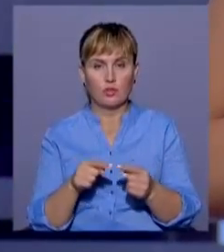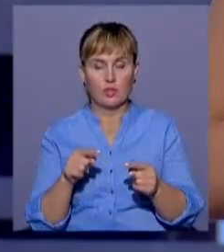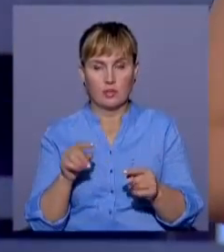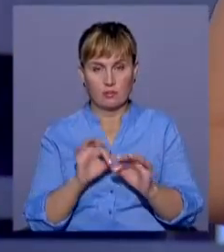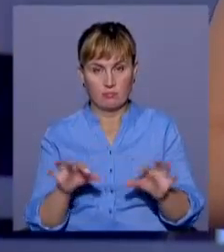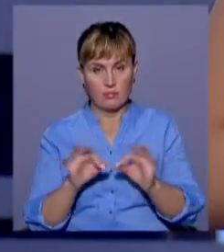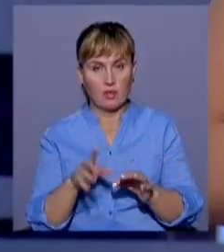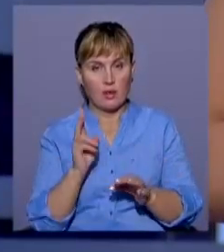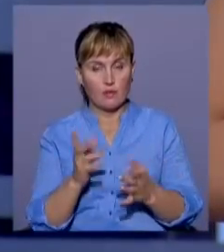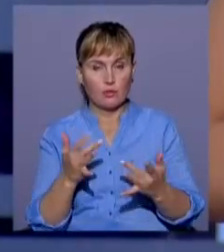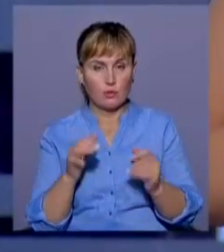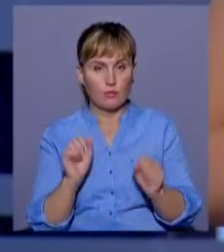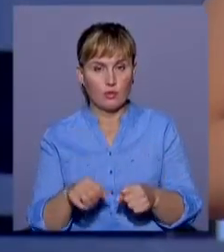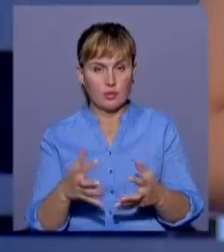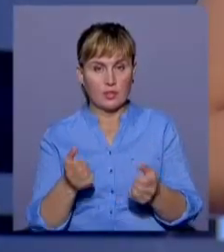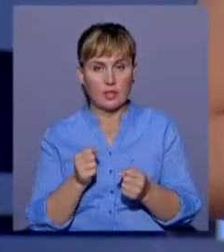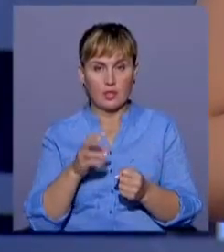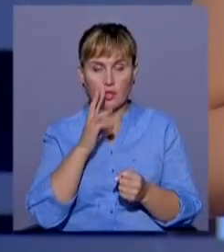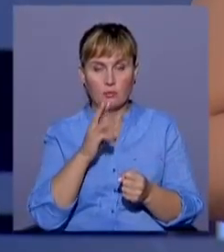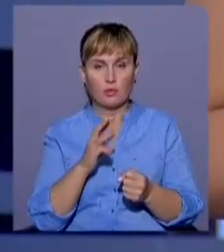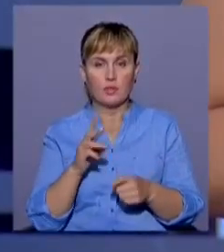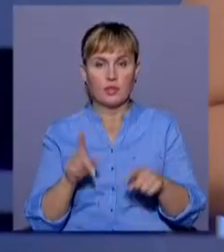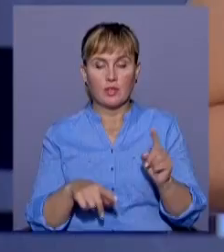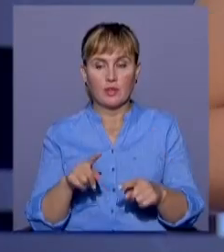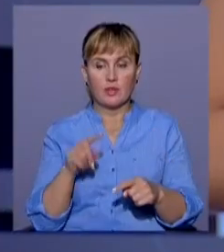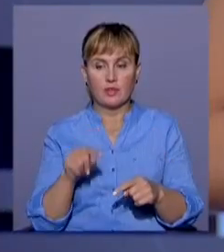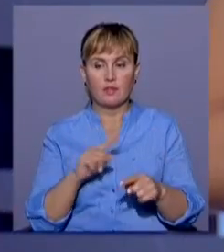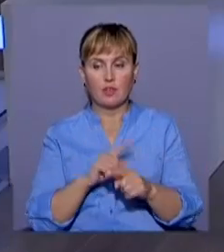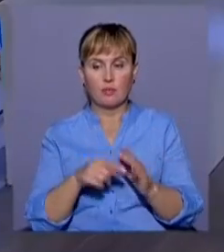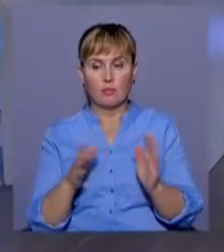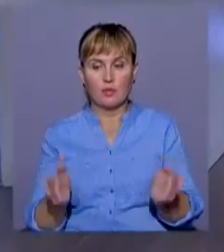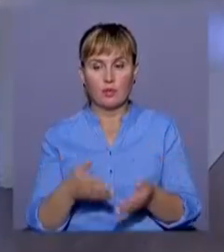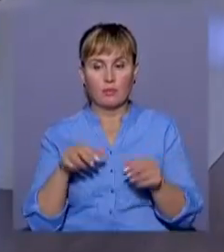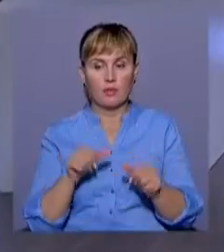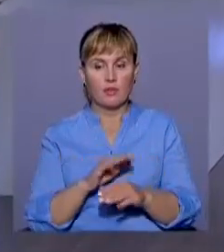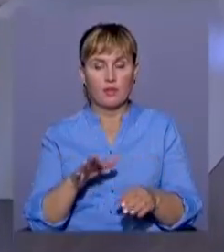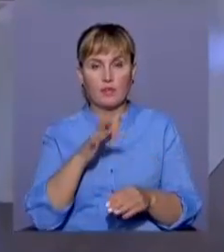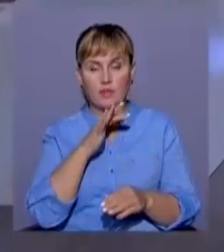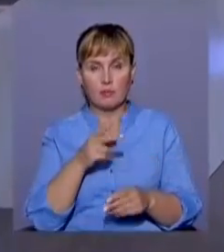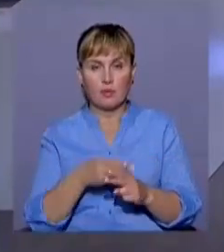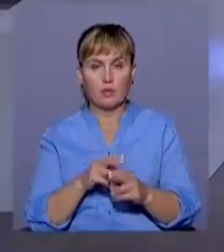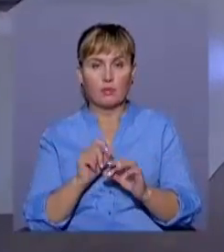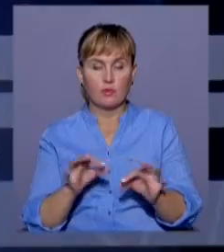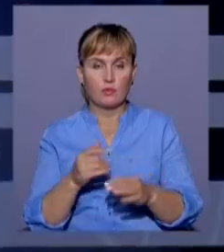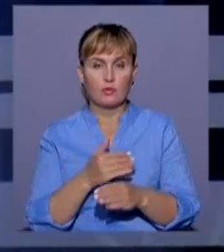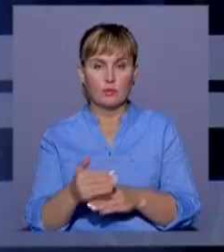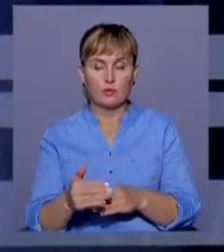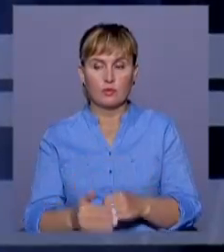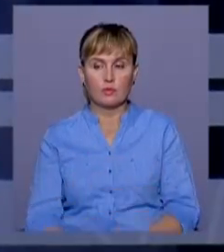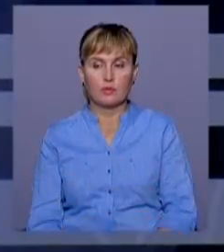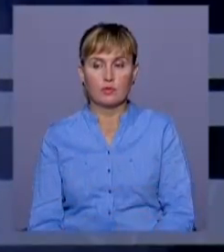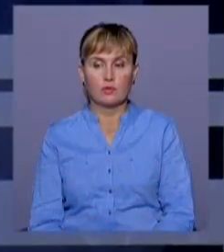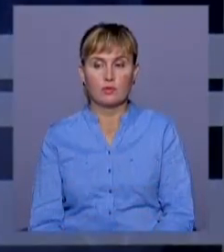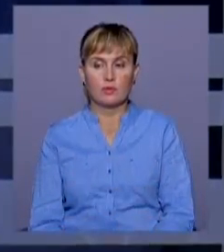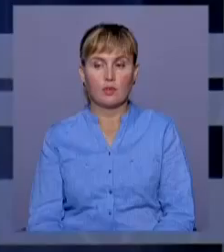со скольки лет и на какую работу можно нанимать. Ведь порой здесь затрагиваются права несовершеннолетних, но об этом я расскажу чуть позже.